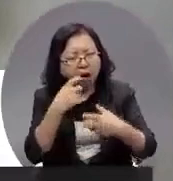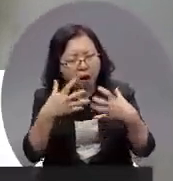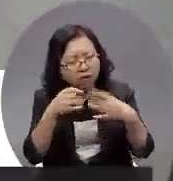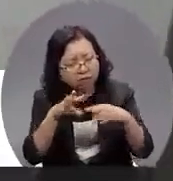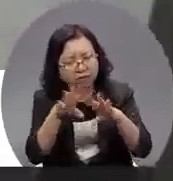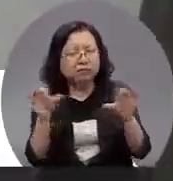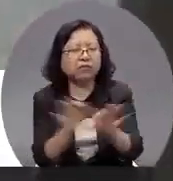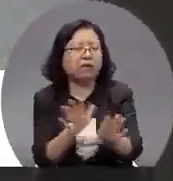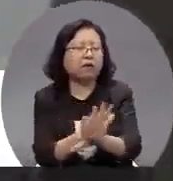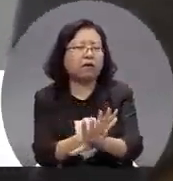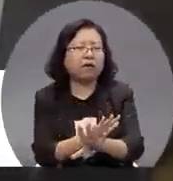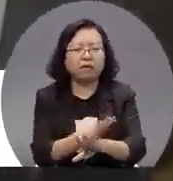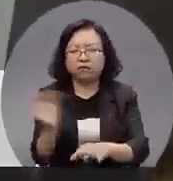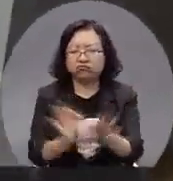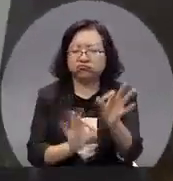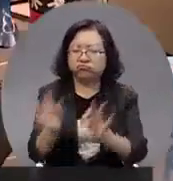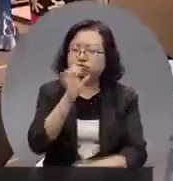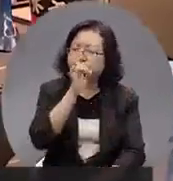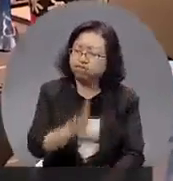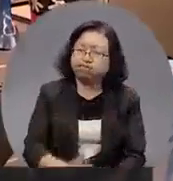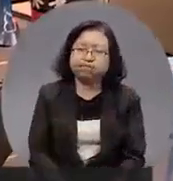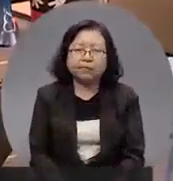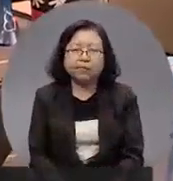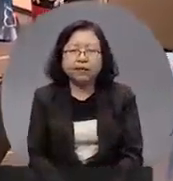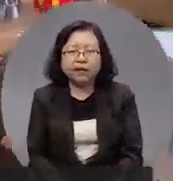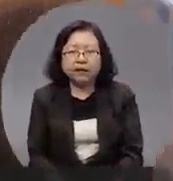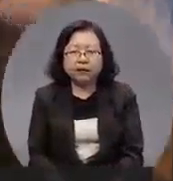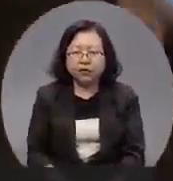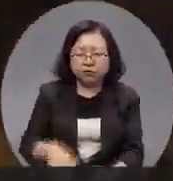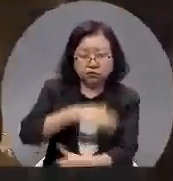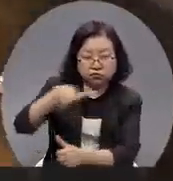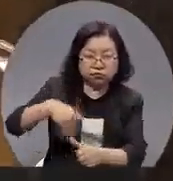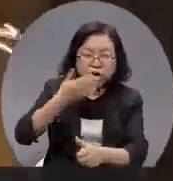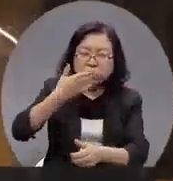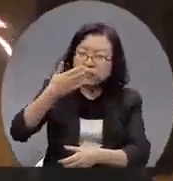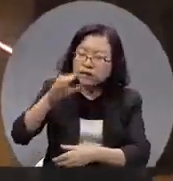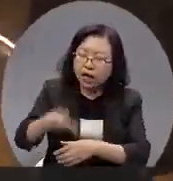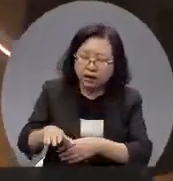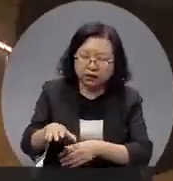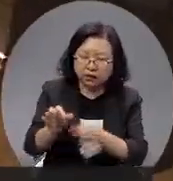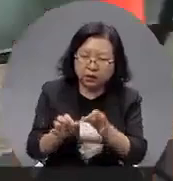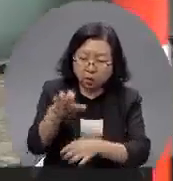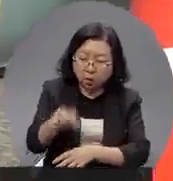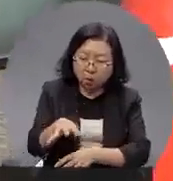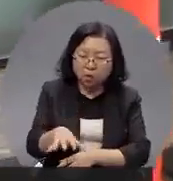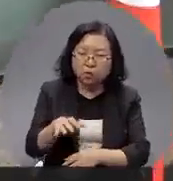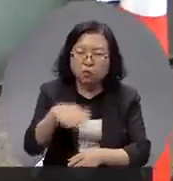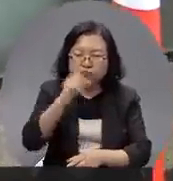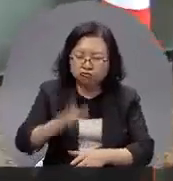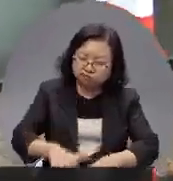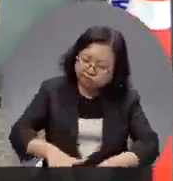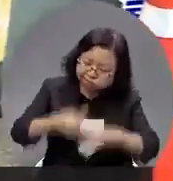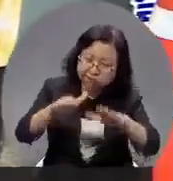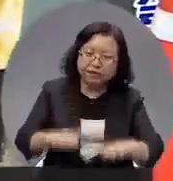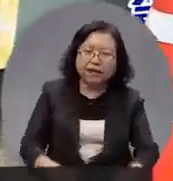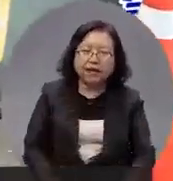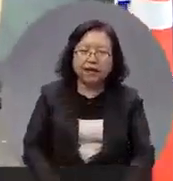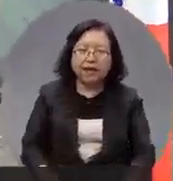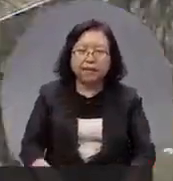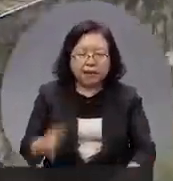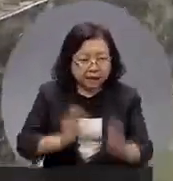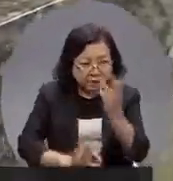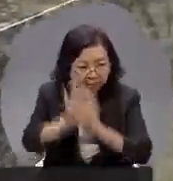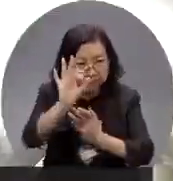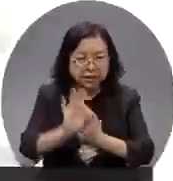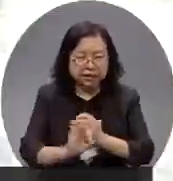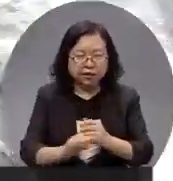그럼 이제 영업하기 어렵겠지, 이제. 인근 식당도 물에 잠겼습니다. 식당 주인은 날이 밝자마자 슬리퍼 차림으로